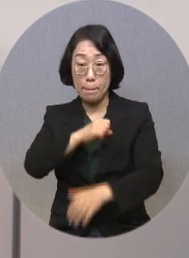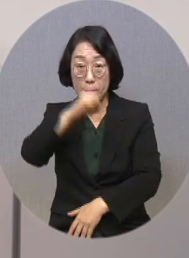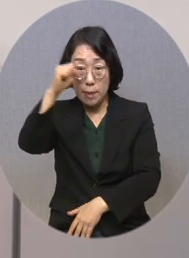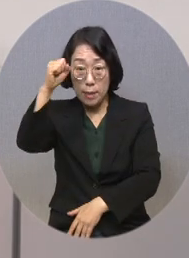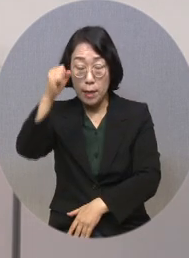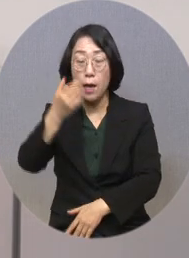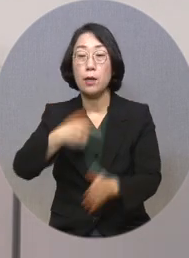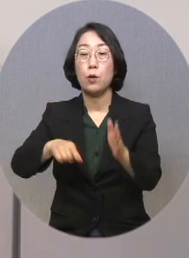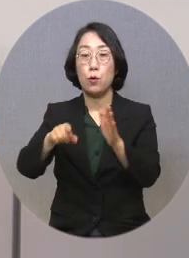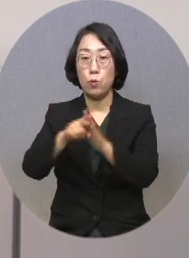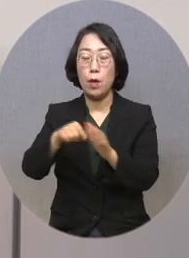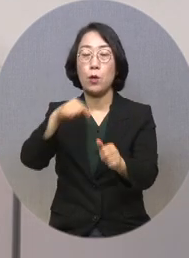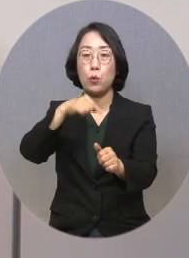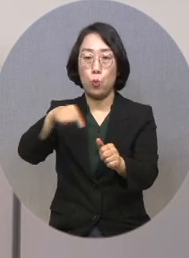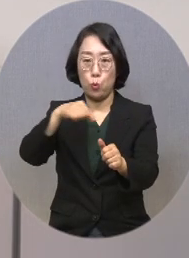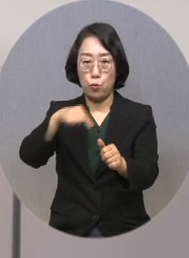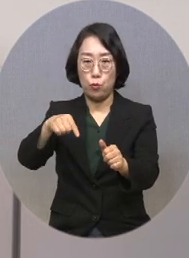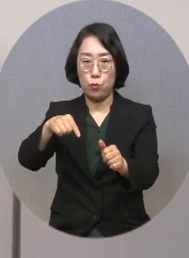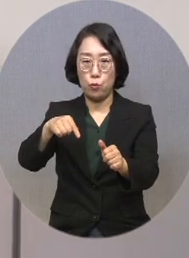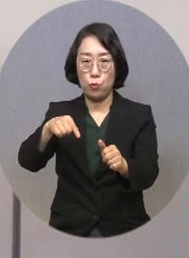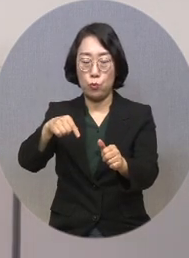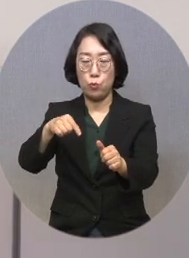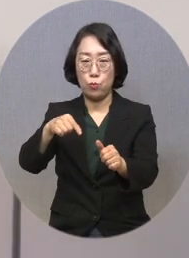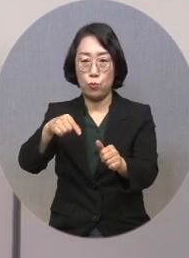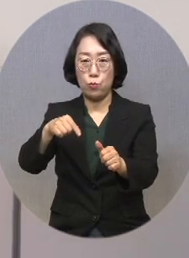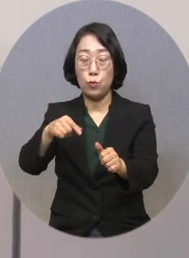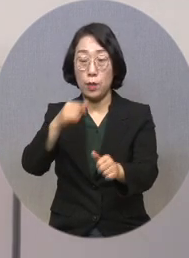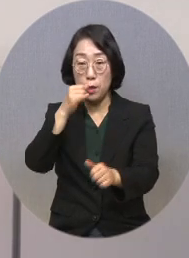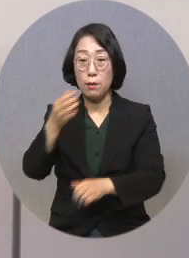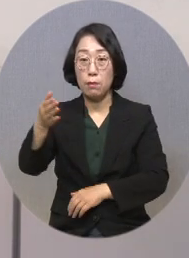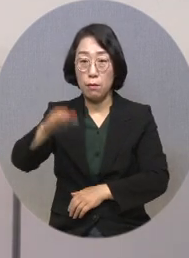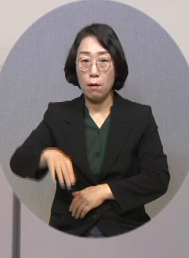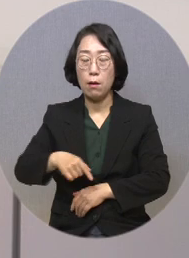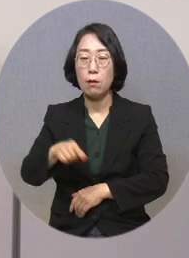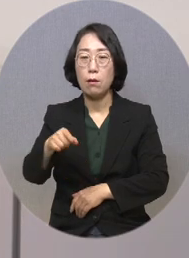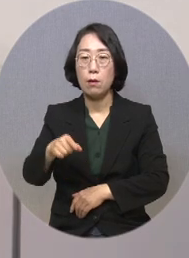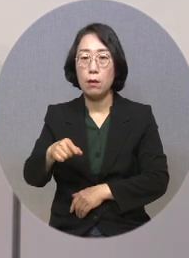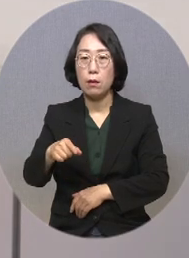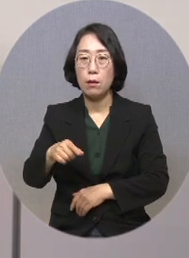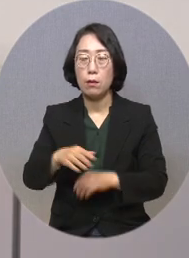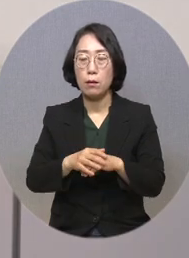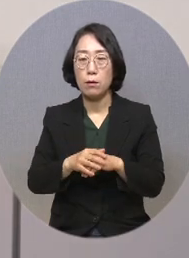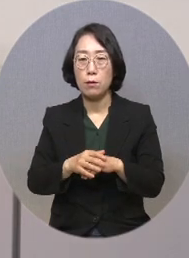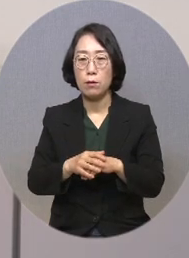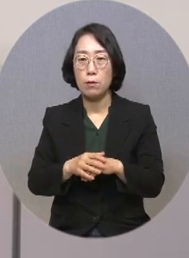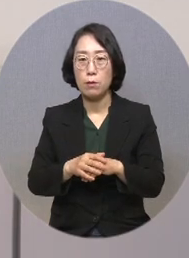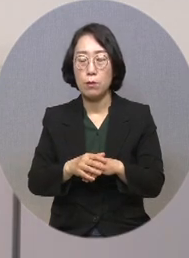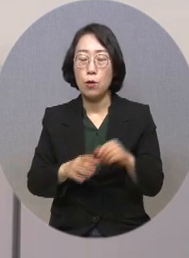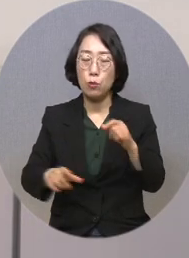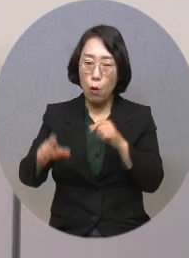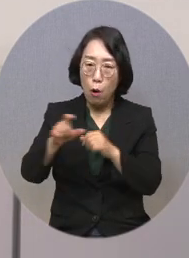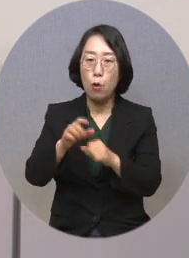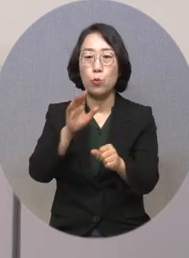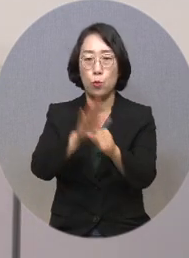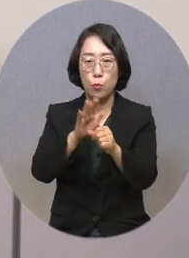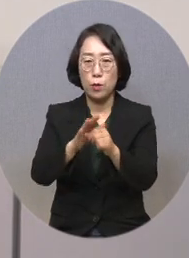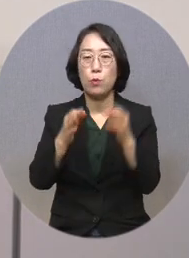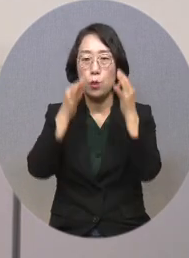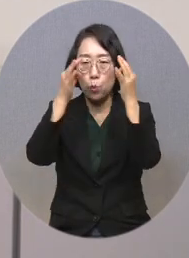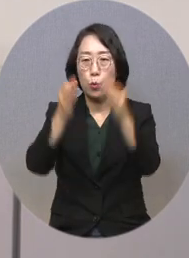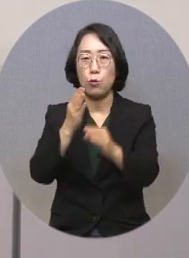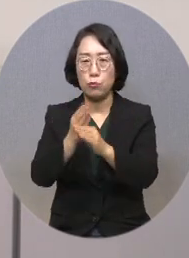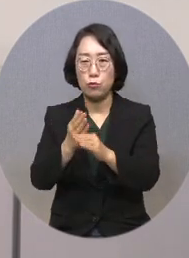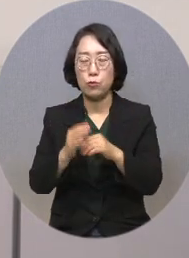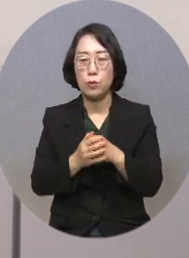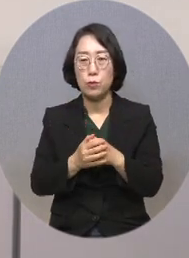운영을 하는데 그 인력 양성에도 일조해 왔습니다.